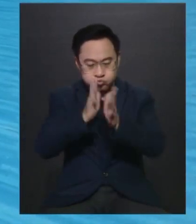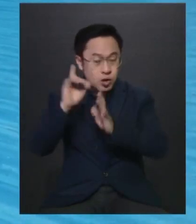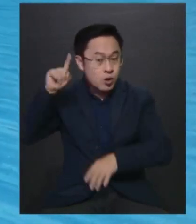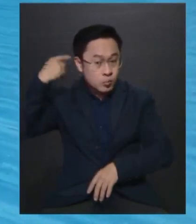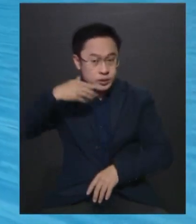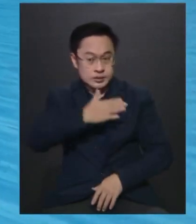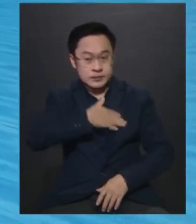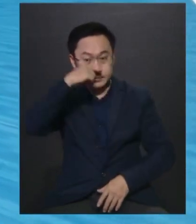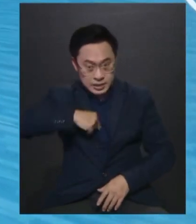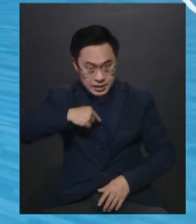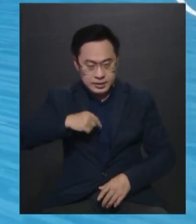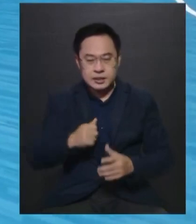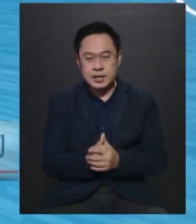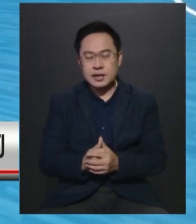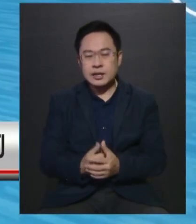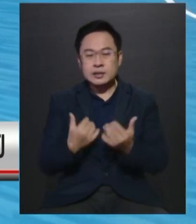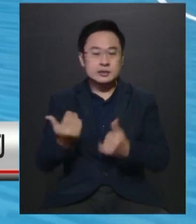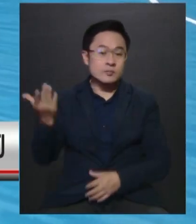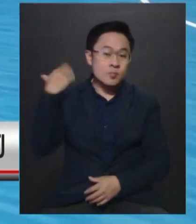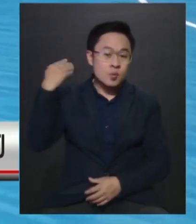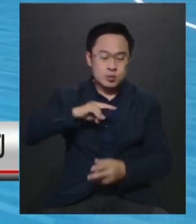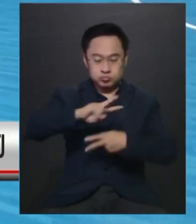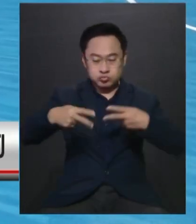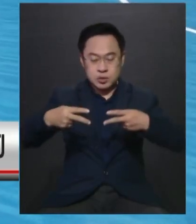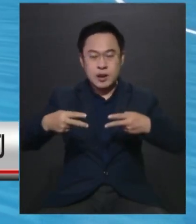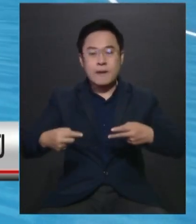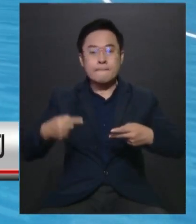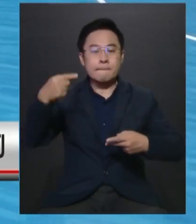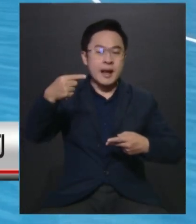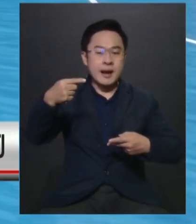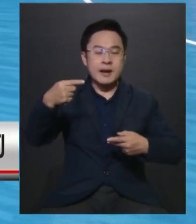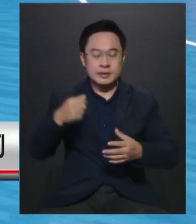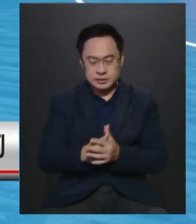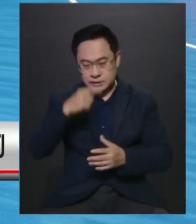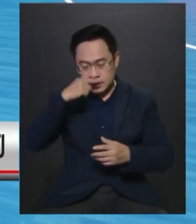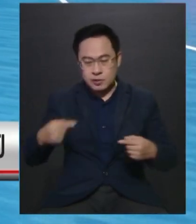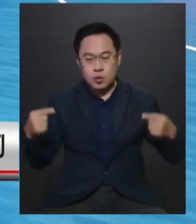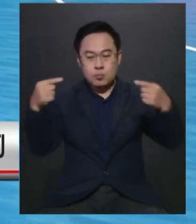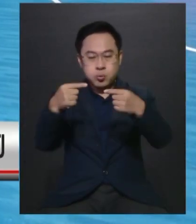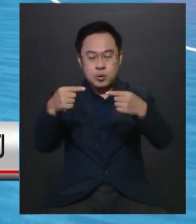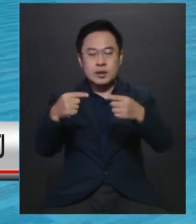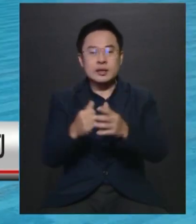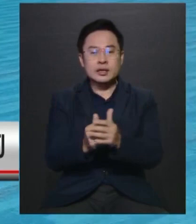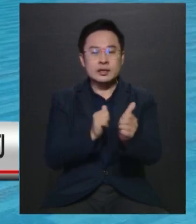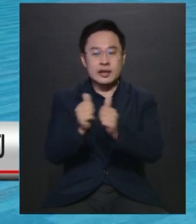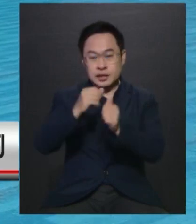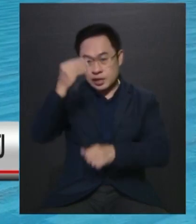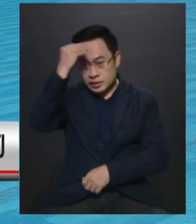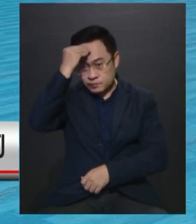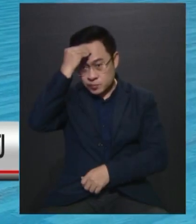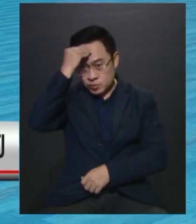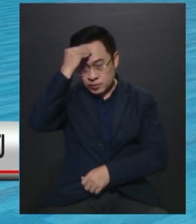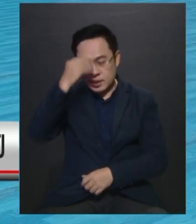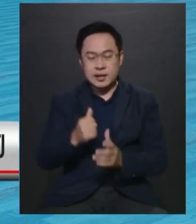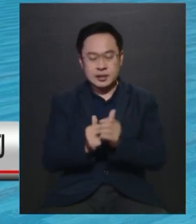หลังจากที่เพิ่งลงสนามรอบรองชนะเลิศเอาชนะทีมชาติจีนไป2ประตูต่อ0ค่ะแล้วก็ผ่านเข้าสู่รอบชิงชนะเลิศได้สำเร็จไปเจ